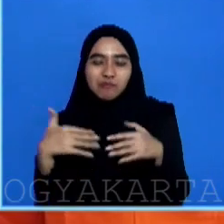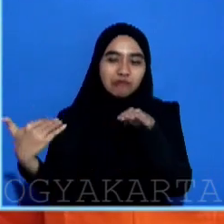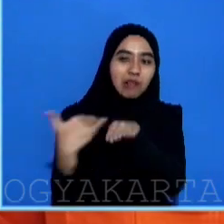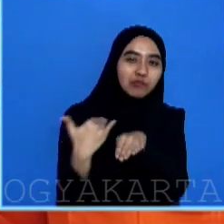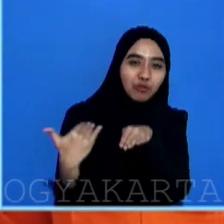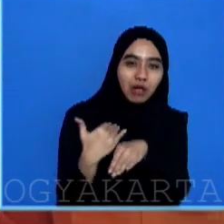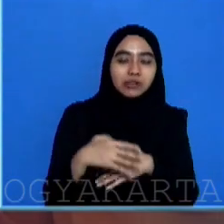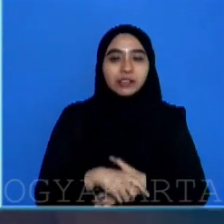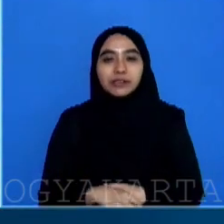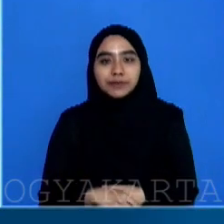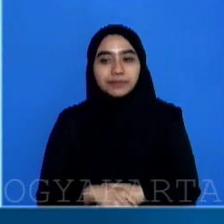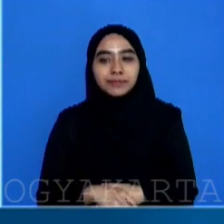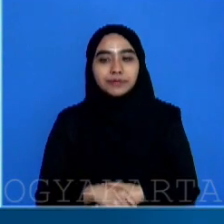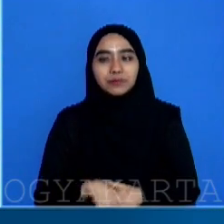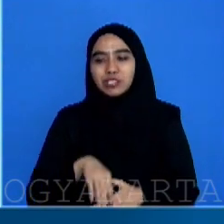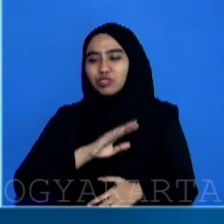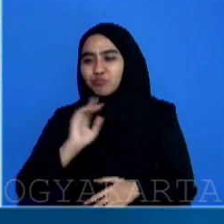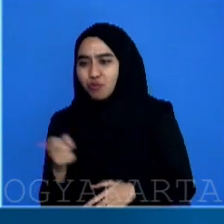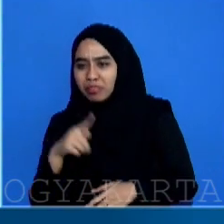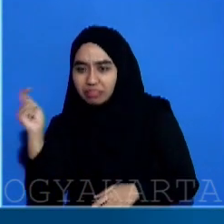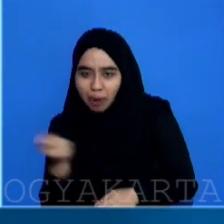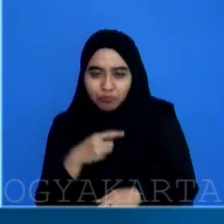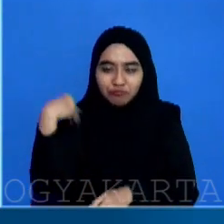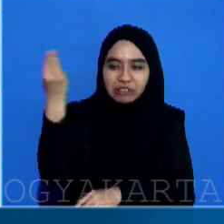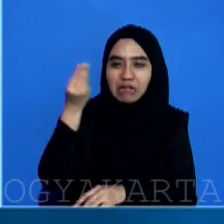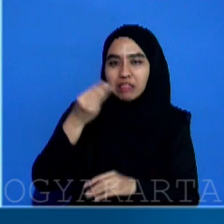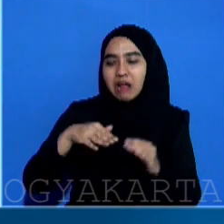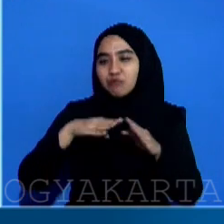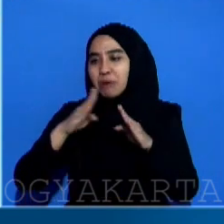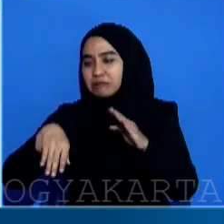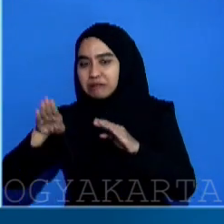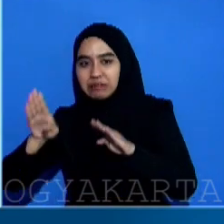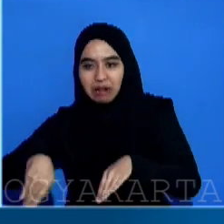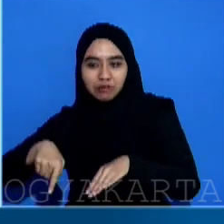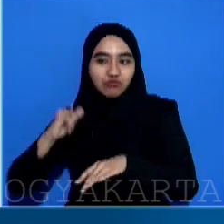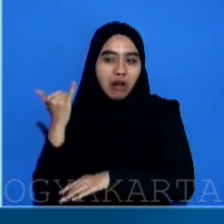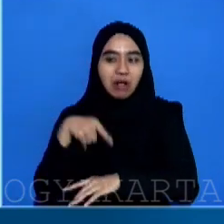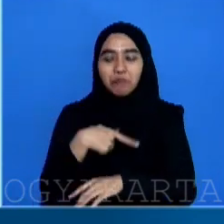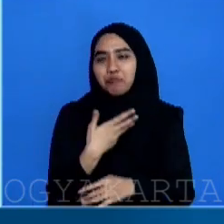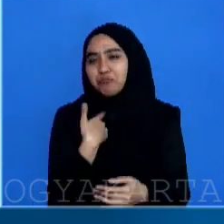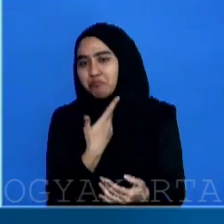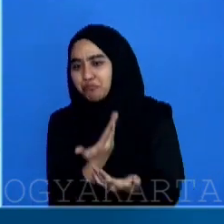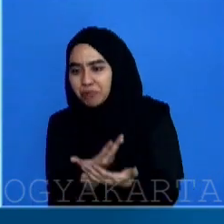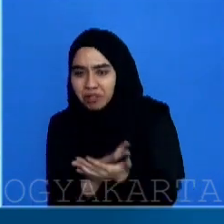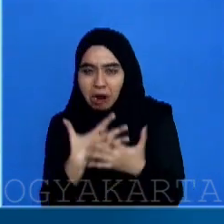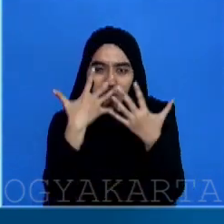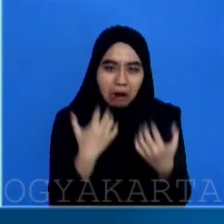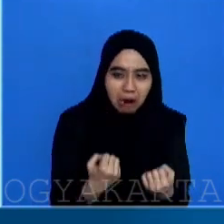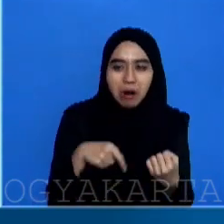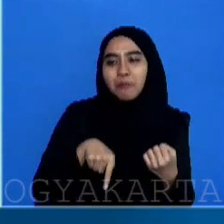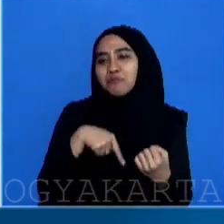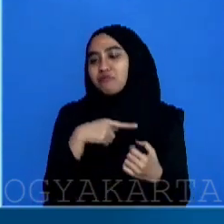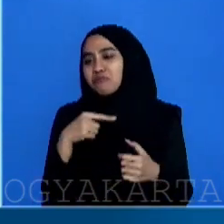dan kepada wisatawan yang ada di Yogyakarta Kami harapkan untuk terus eh